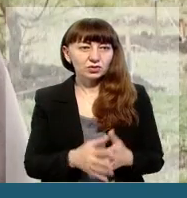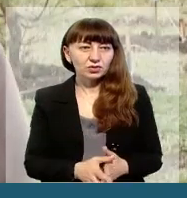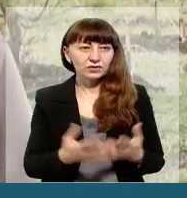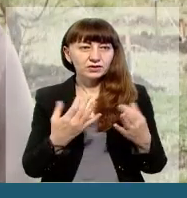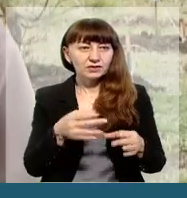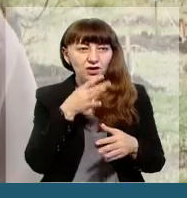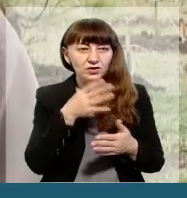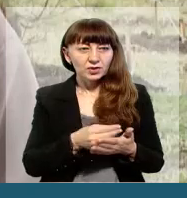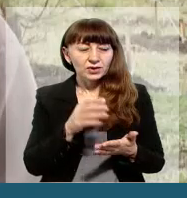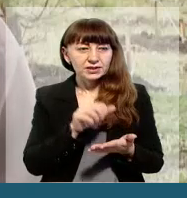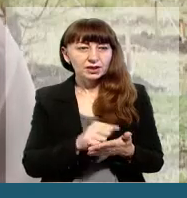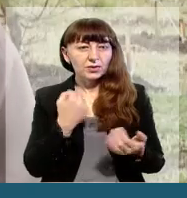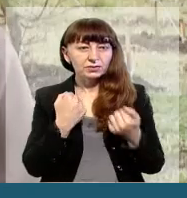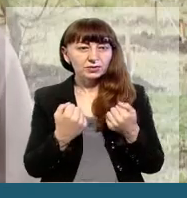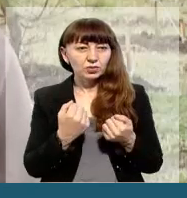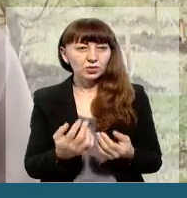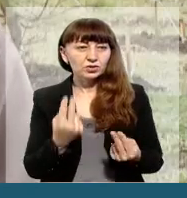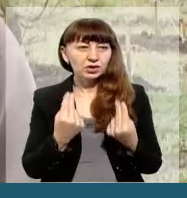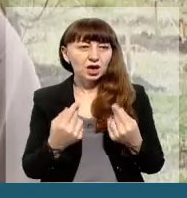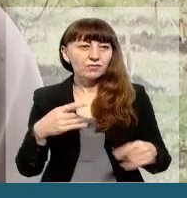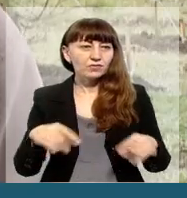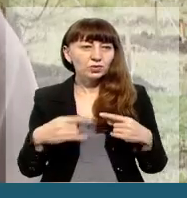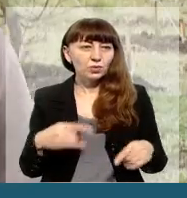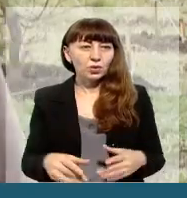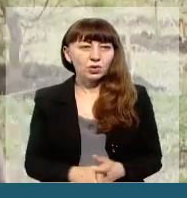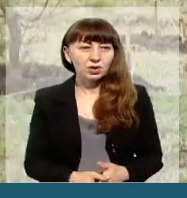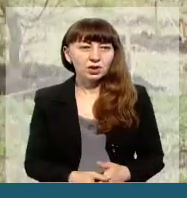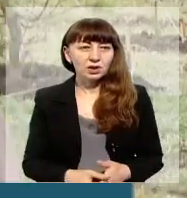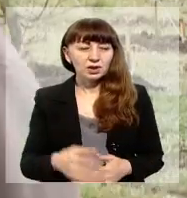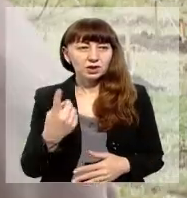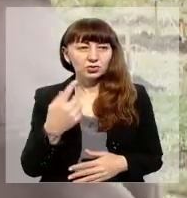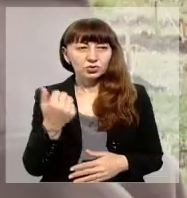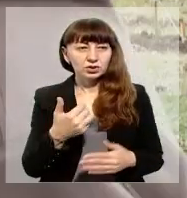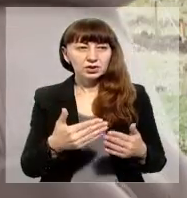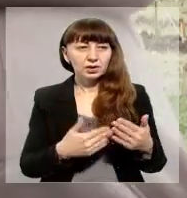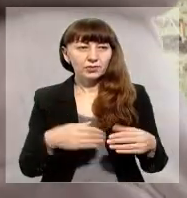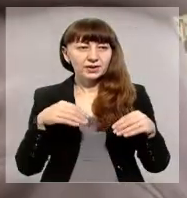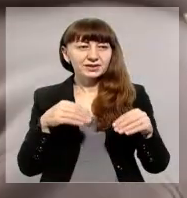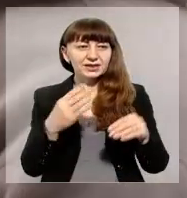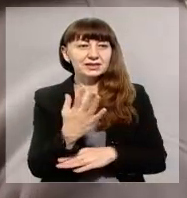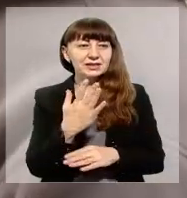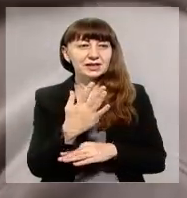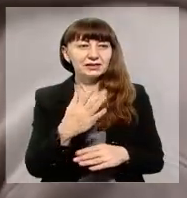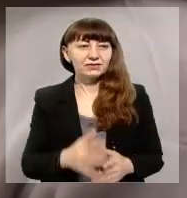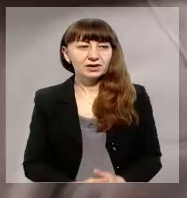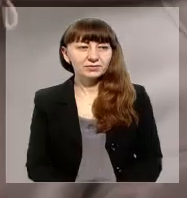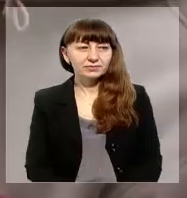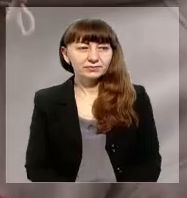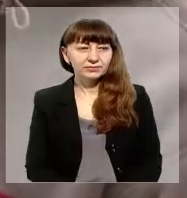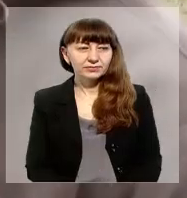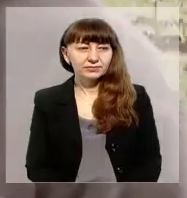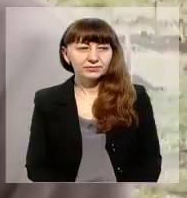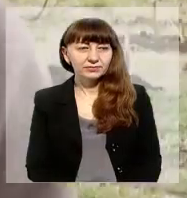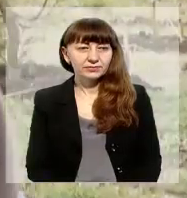время занимаемся спортом, играем в футбол. Вот на той неделе буквально посадили вот эти вот деревья. У